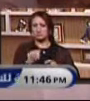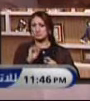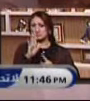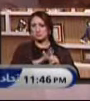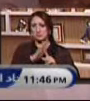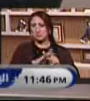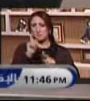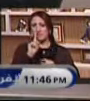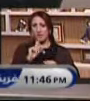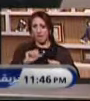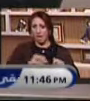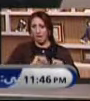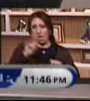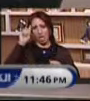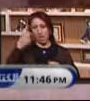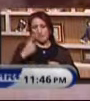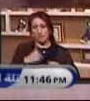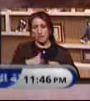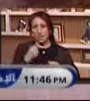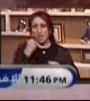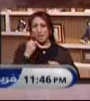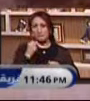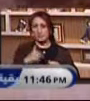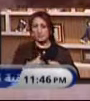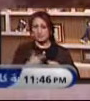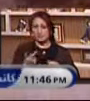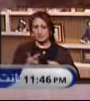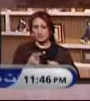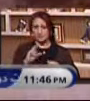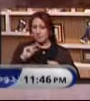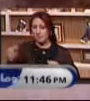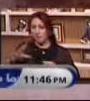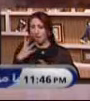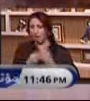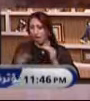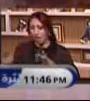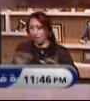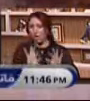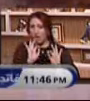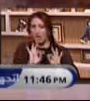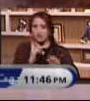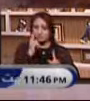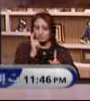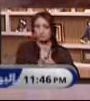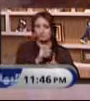سبحان الله ولا يرق، لا ما يرق. نعم. طب يا اخي ما تبص على عيالك. قال ربنا وليخشى